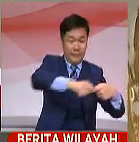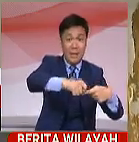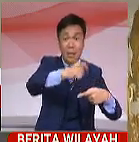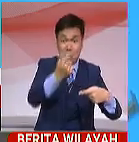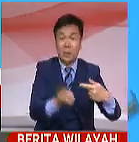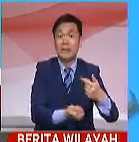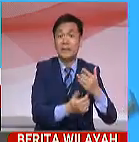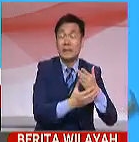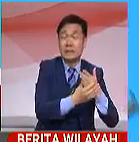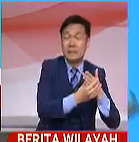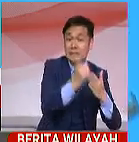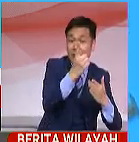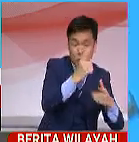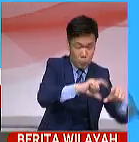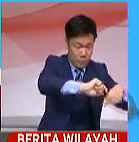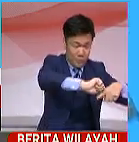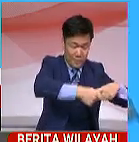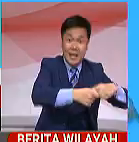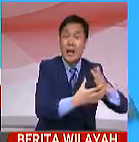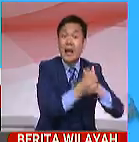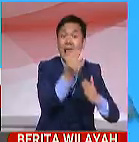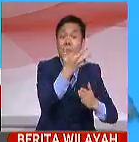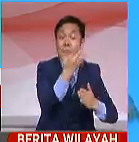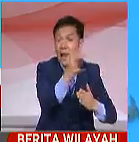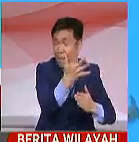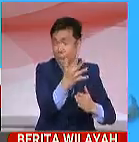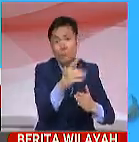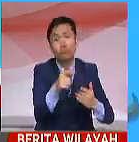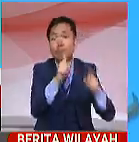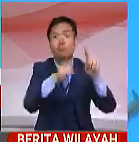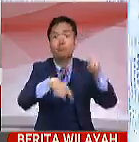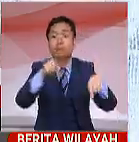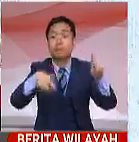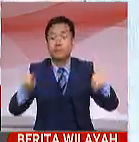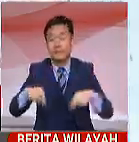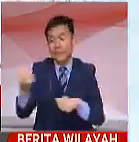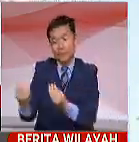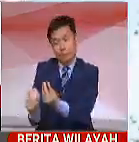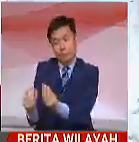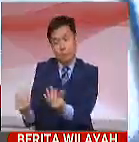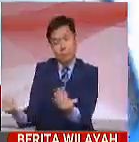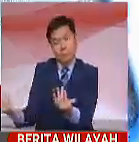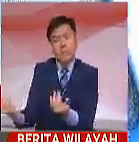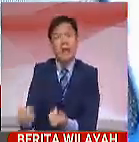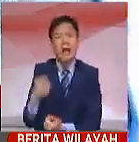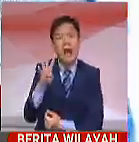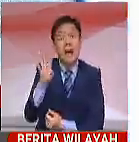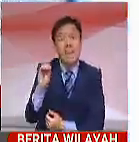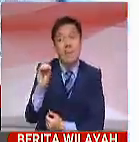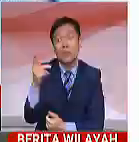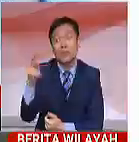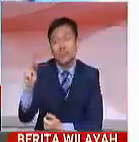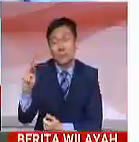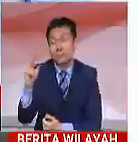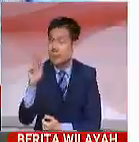mencecah sehingga RM15 seekor mengikut saiz dan jenis. Manakala tumbuhan azolla pula dijual dengan harga RM40